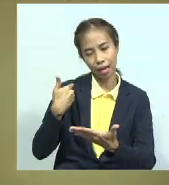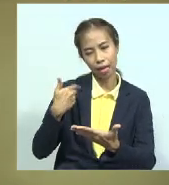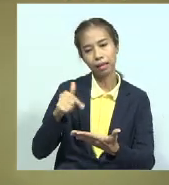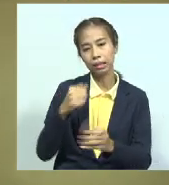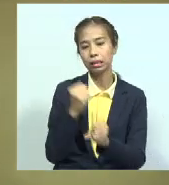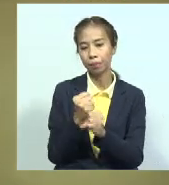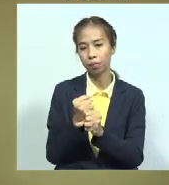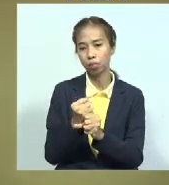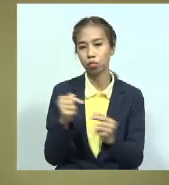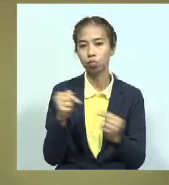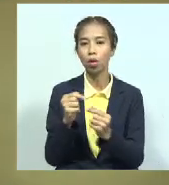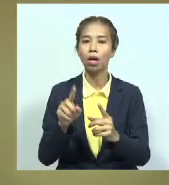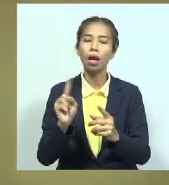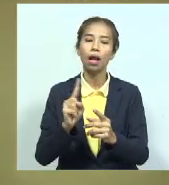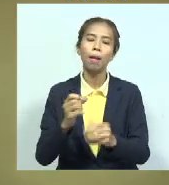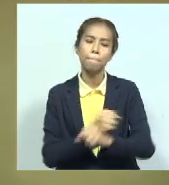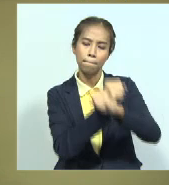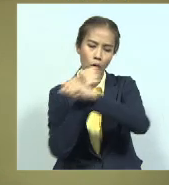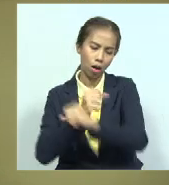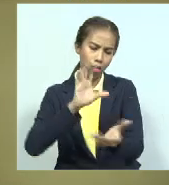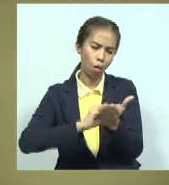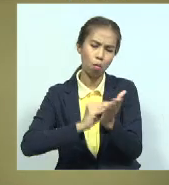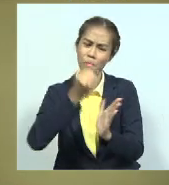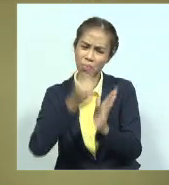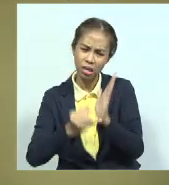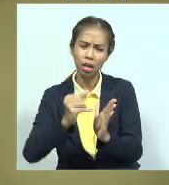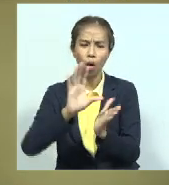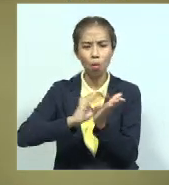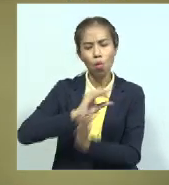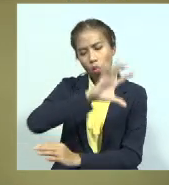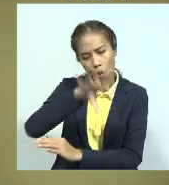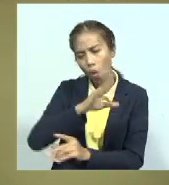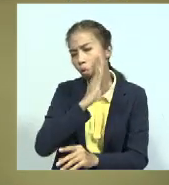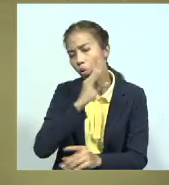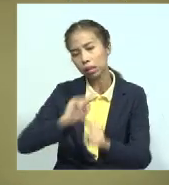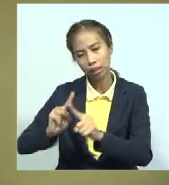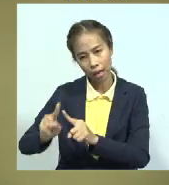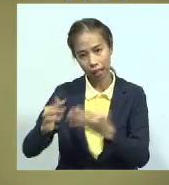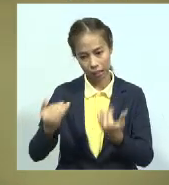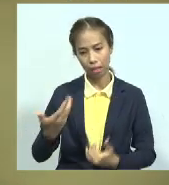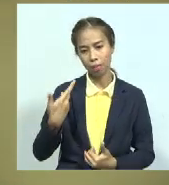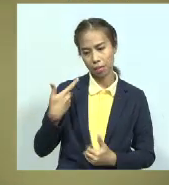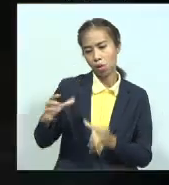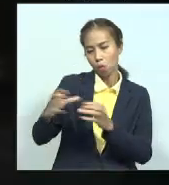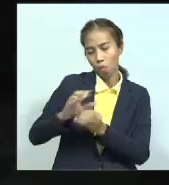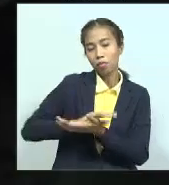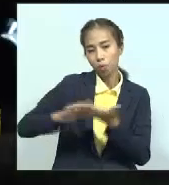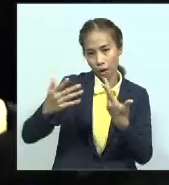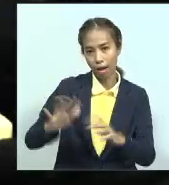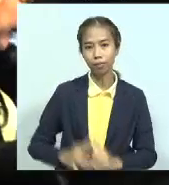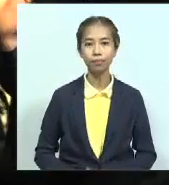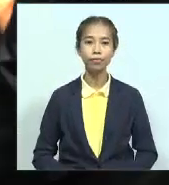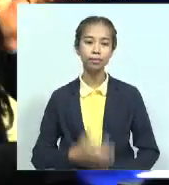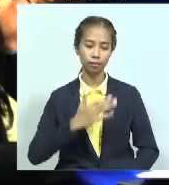ครับมาดูแลเรื่องเฟกนิวต่อสู้กันเพื่อนำเสนอนี่ก็รอให้มีผู้รับผิดชอบมีรัฐมนตรีเรียบร้อยเราจะผลักดันตรงนั้น เราเป็นคนท